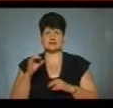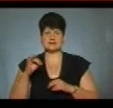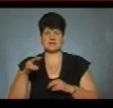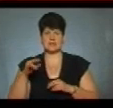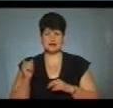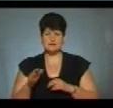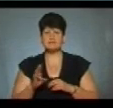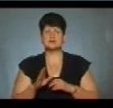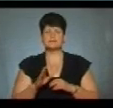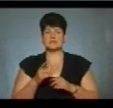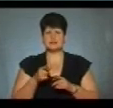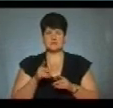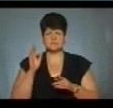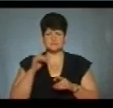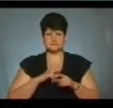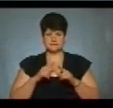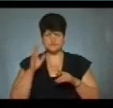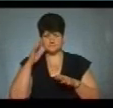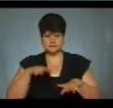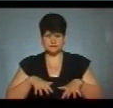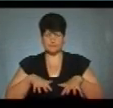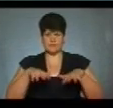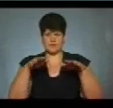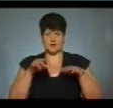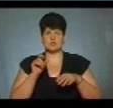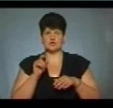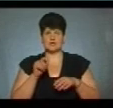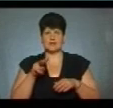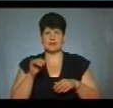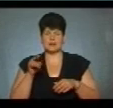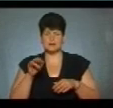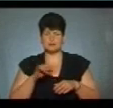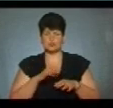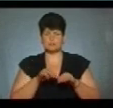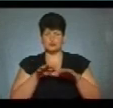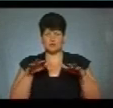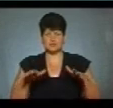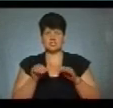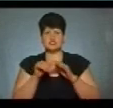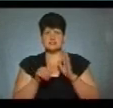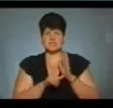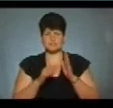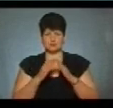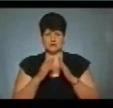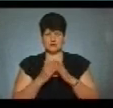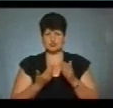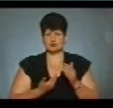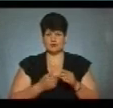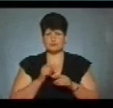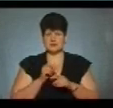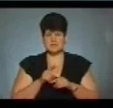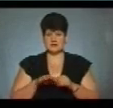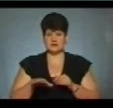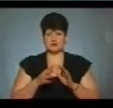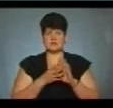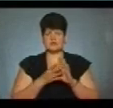Монастирського району внаслідок різкого підняття рівня води в річці Золота Липа відбулось підтоплення 16 будівель житлового призначення на території